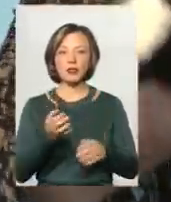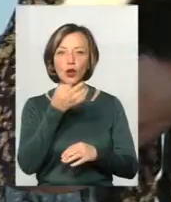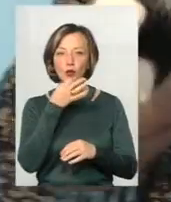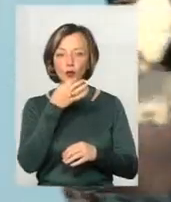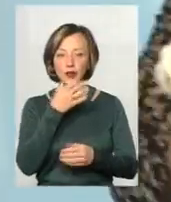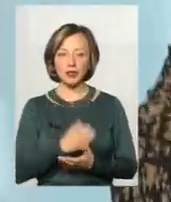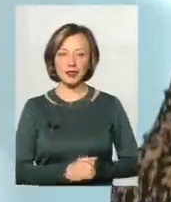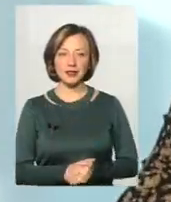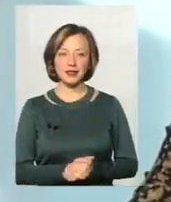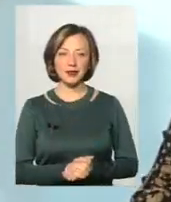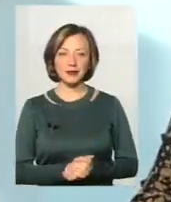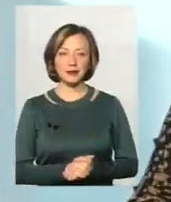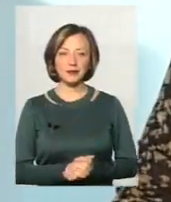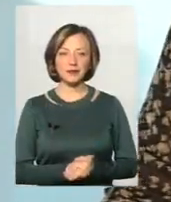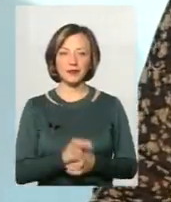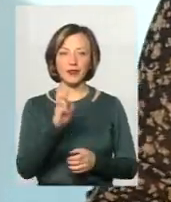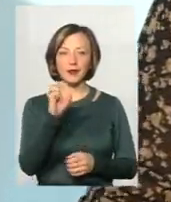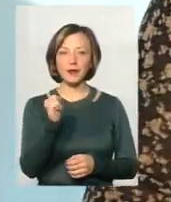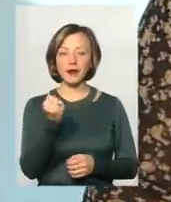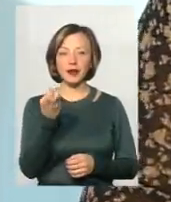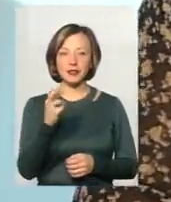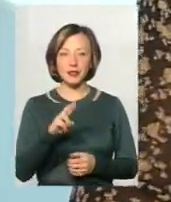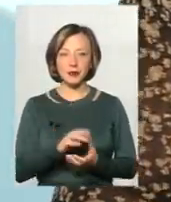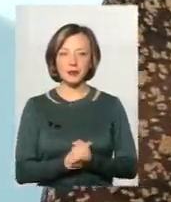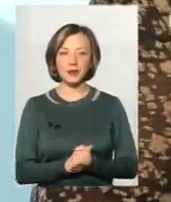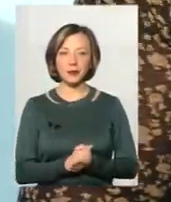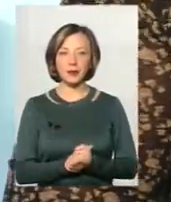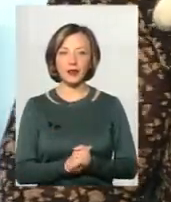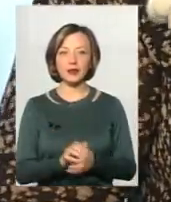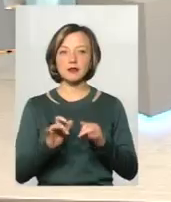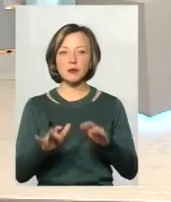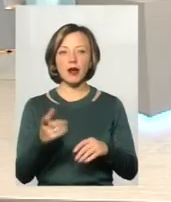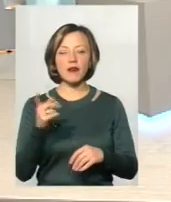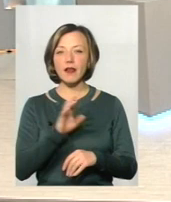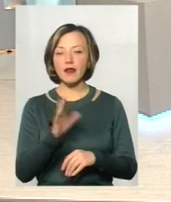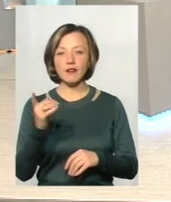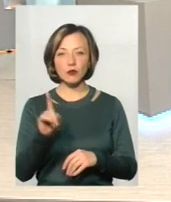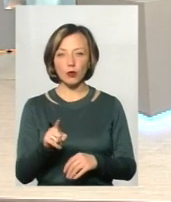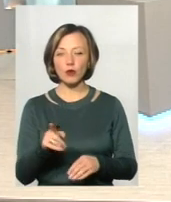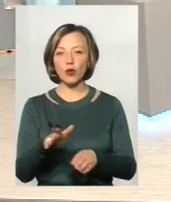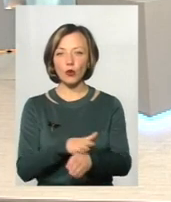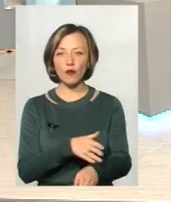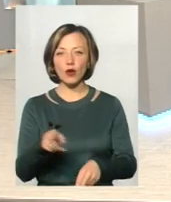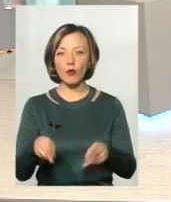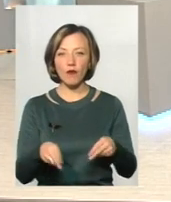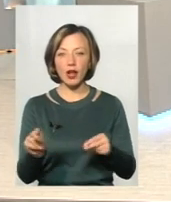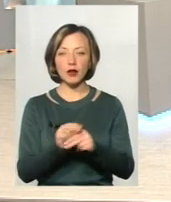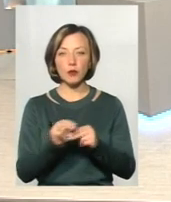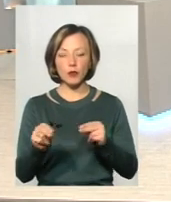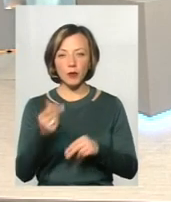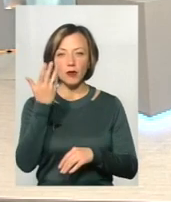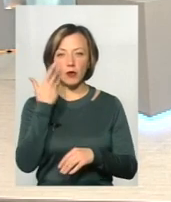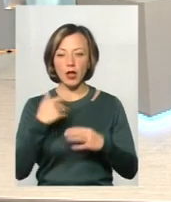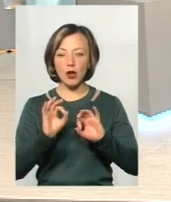улюблениця. Наша Бася. Але справа не в тому. Ми її довго, звичайно, оперували, лікували. І коли я